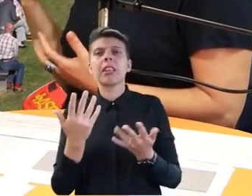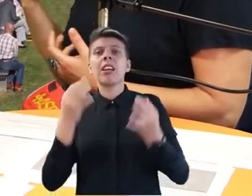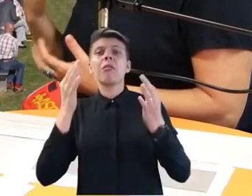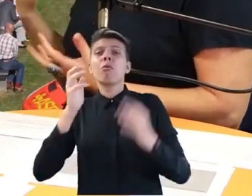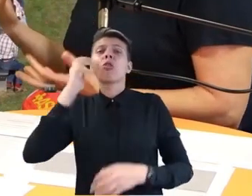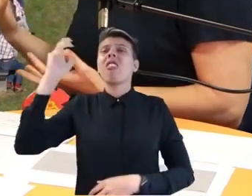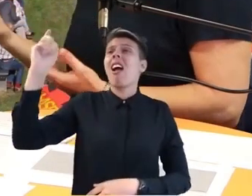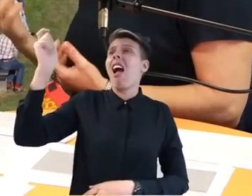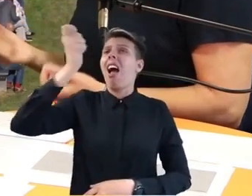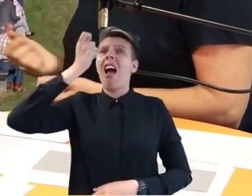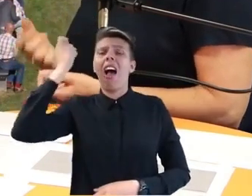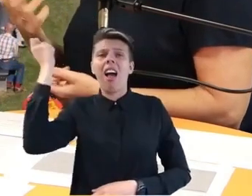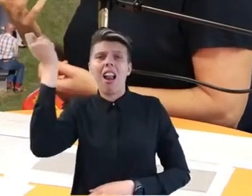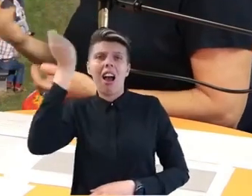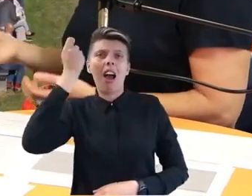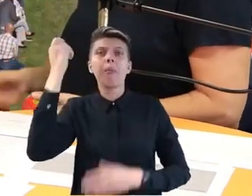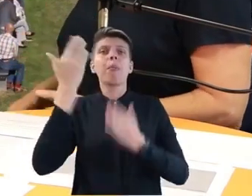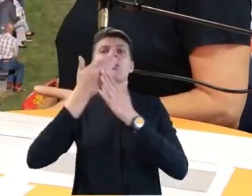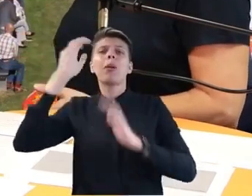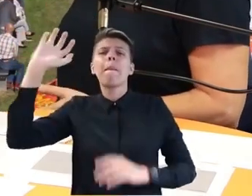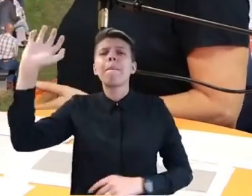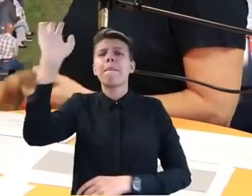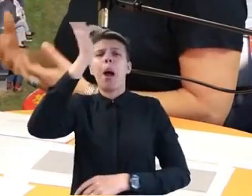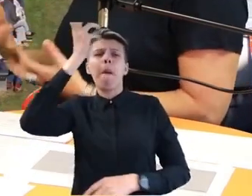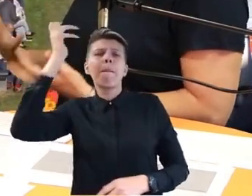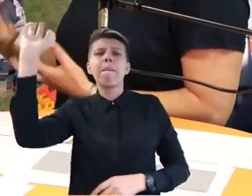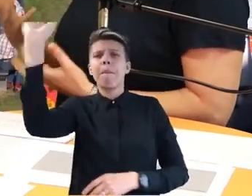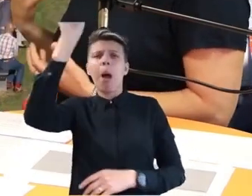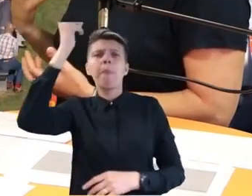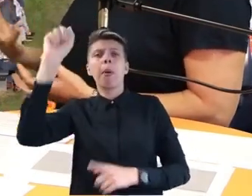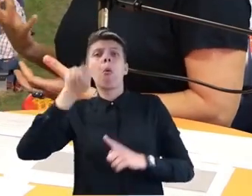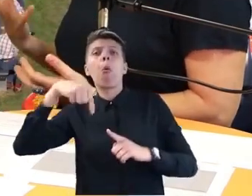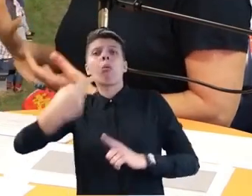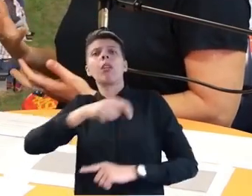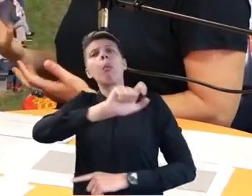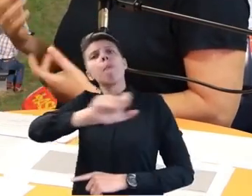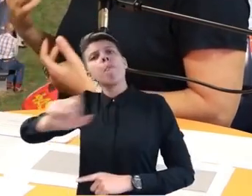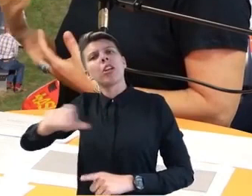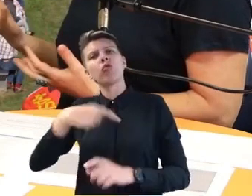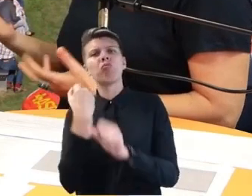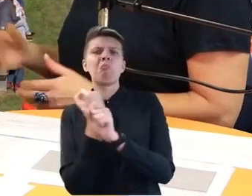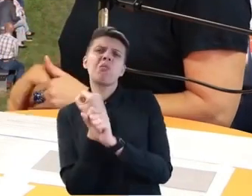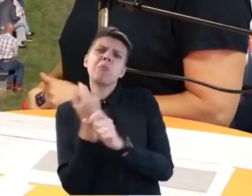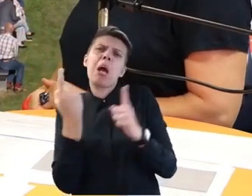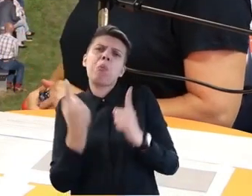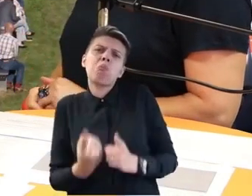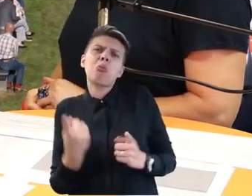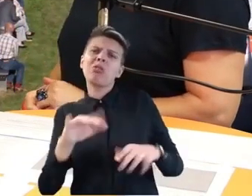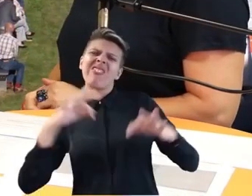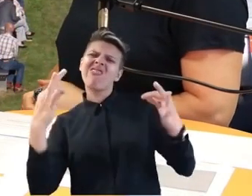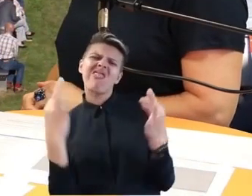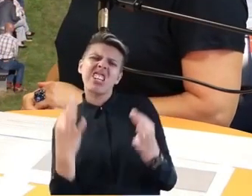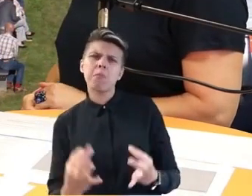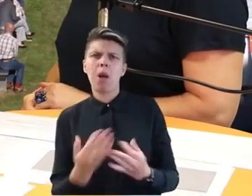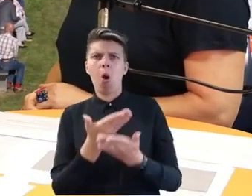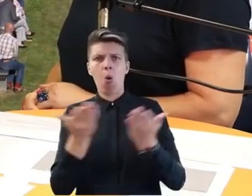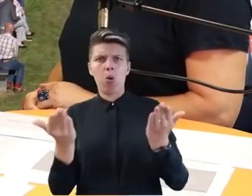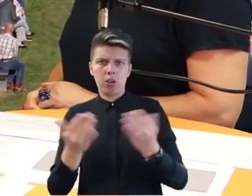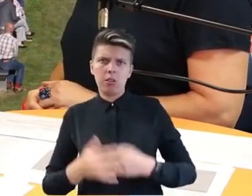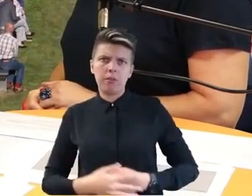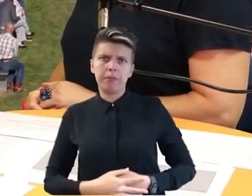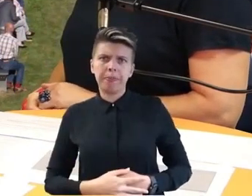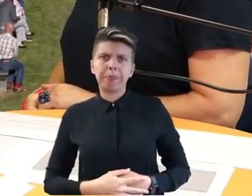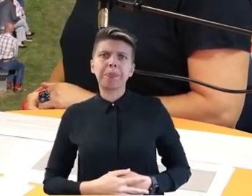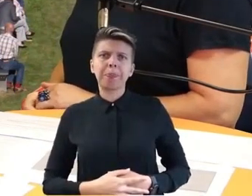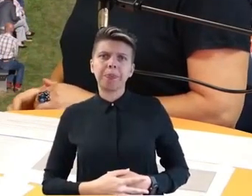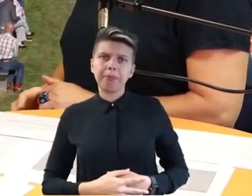kommt also sagen wir mal jetzt auch die sirene oder wenn eben die app wie eine warnung gibt was brauchen die menschen in so einer situation